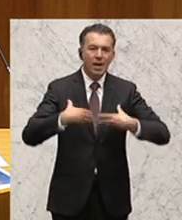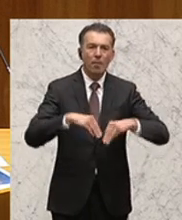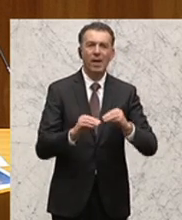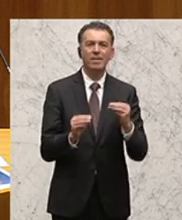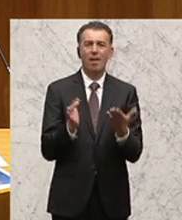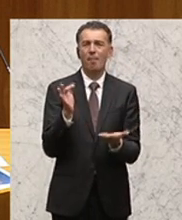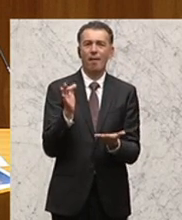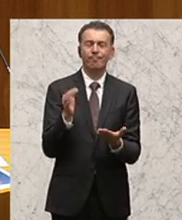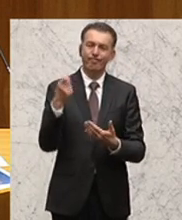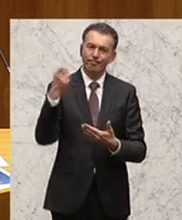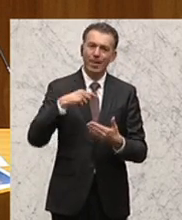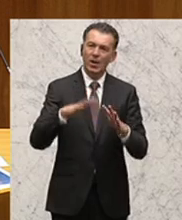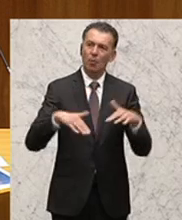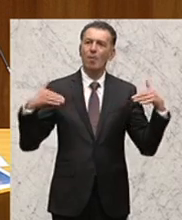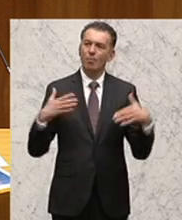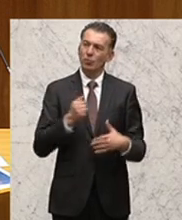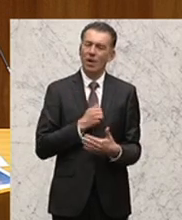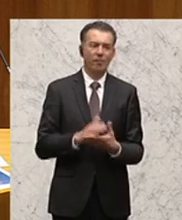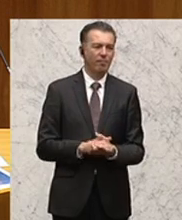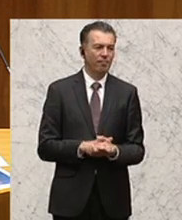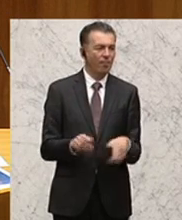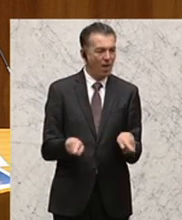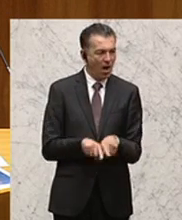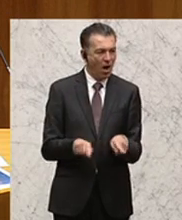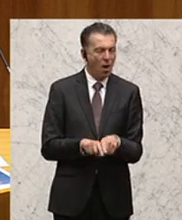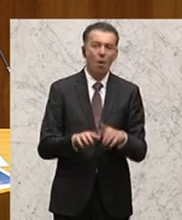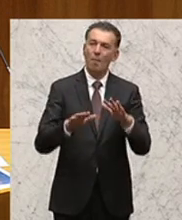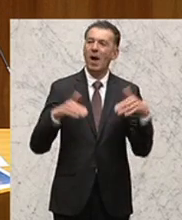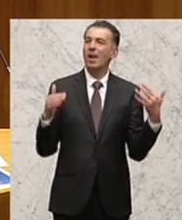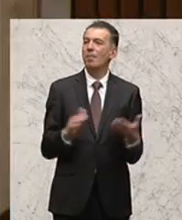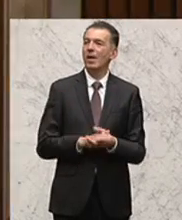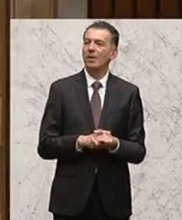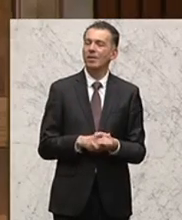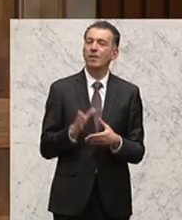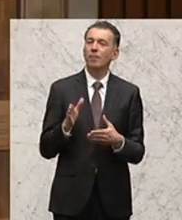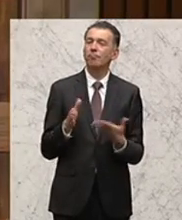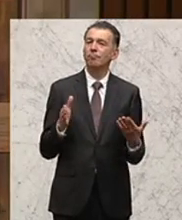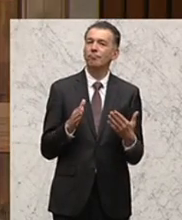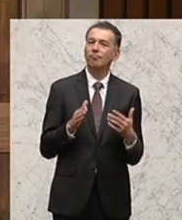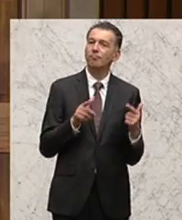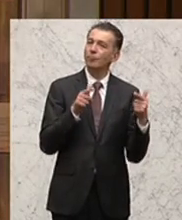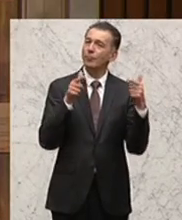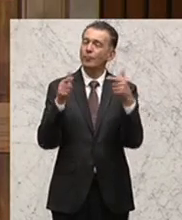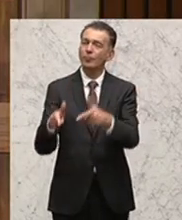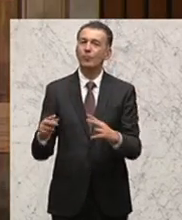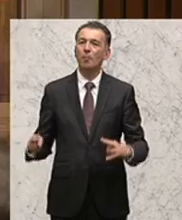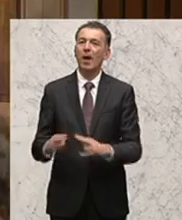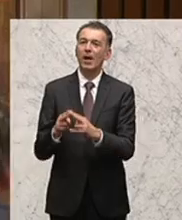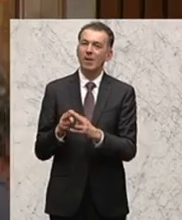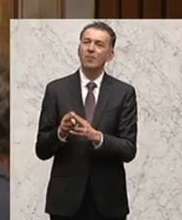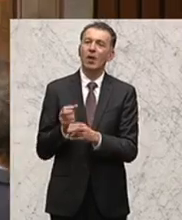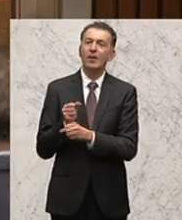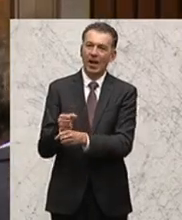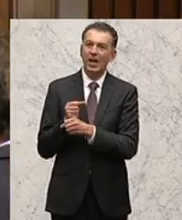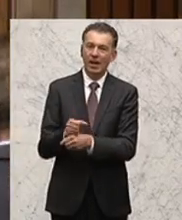gemeinsame Position des Parlaments zustande zu bringen, weil immerhin ja auch das Parlament mit einer Delegation nach Paris fahren wird. Der wurde bisher